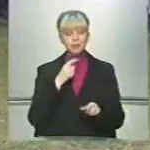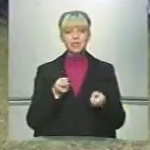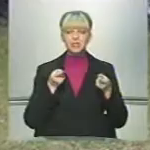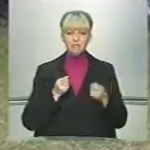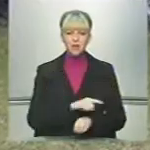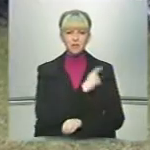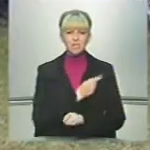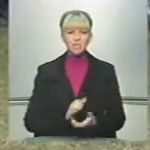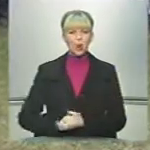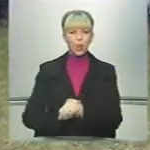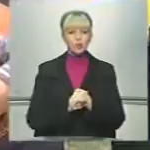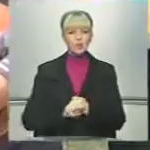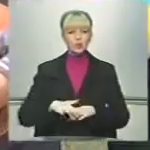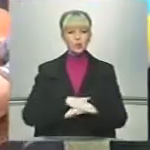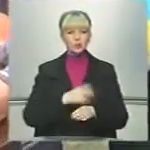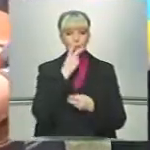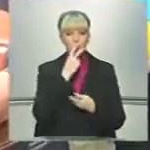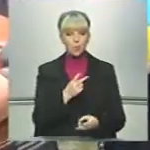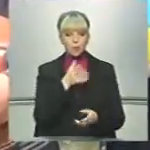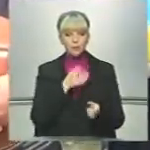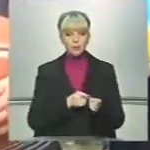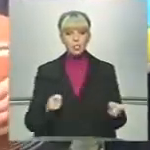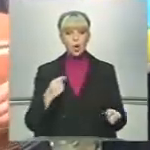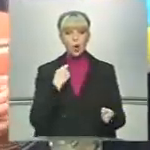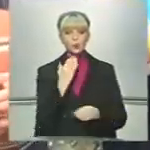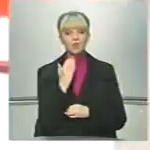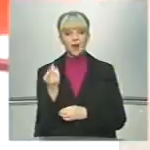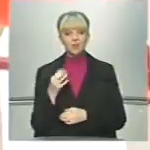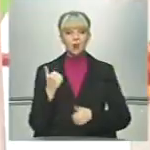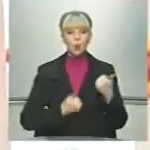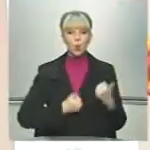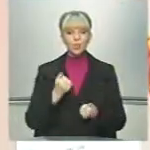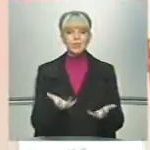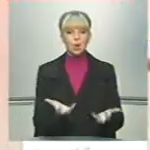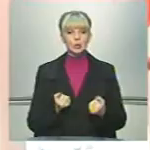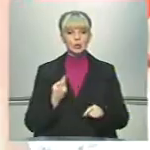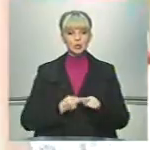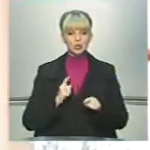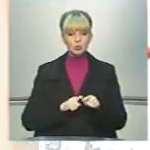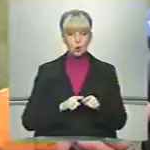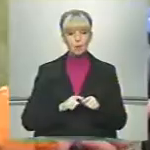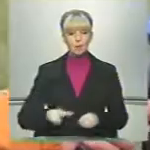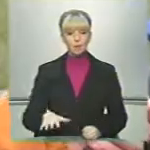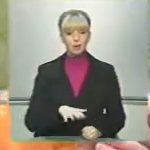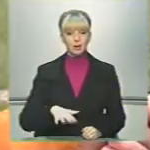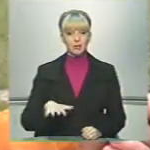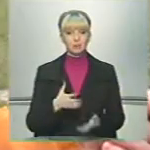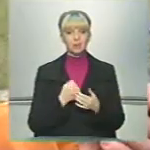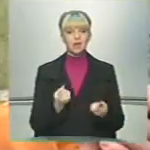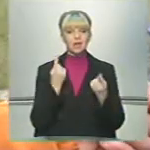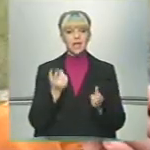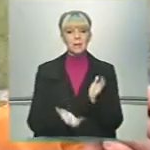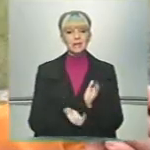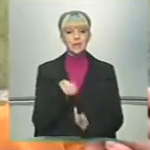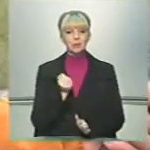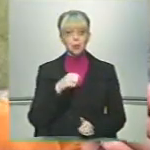справжню силу об'єднаної громади побачили саме під час голосування у конкурсі на отримання цього майданчика. Ми мали велику підтримку